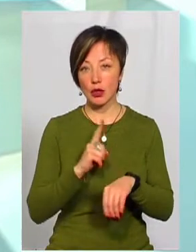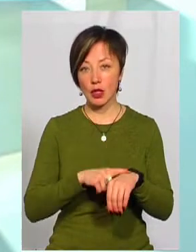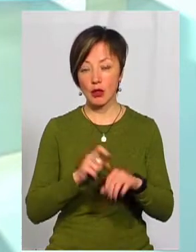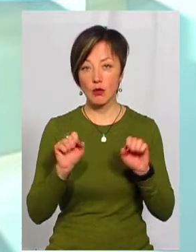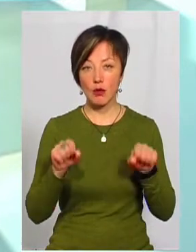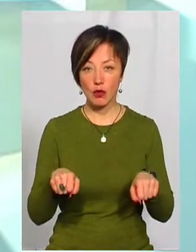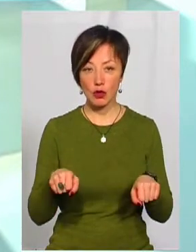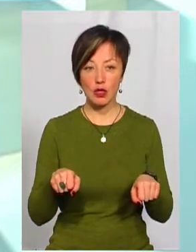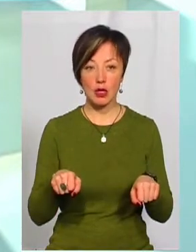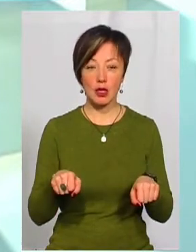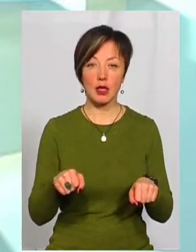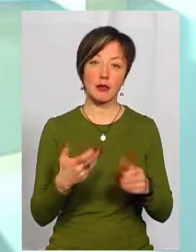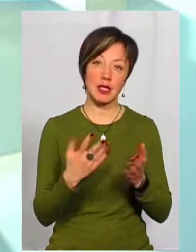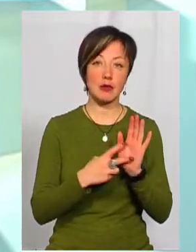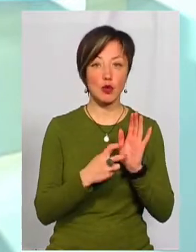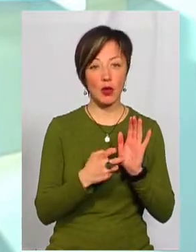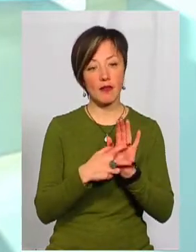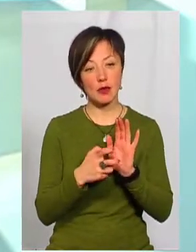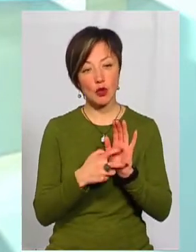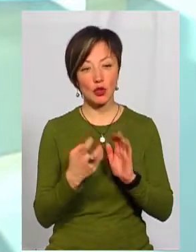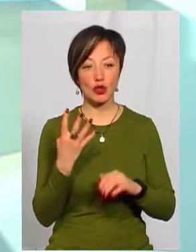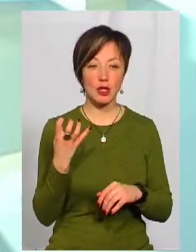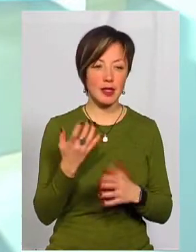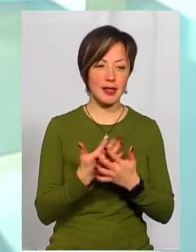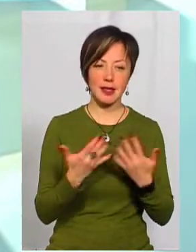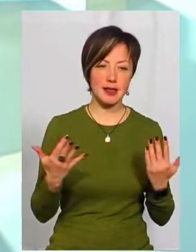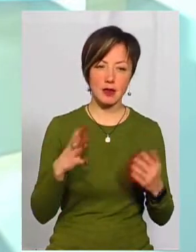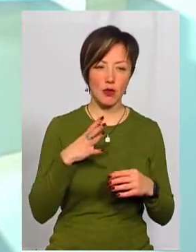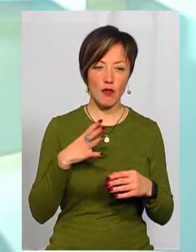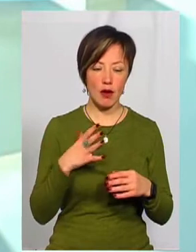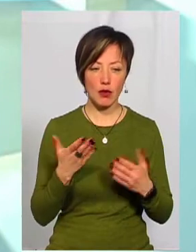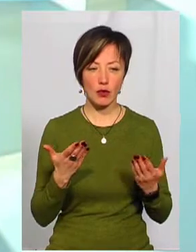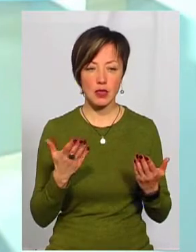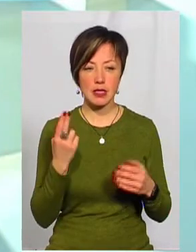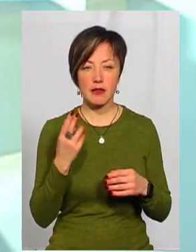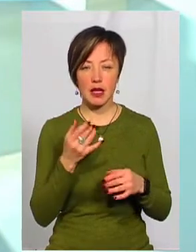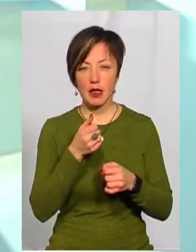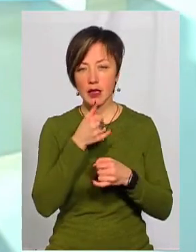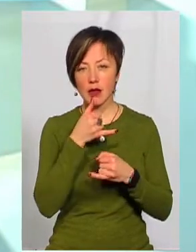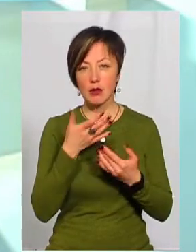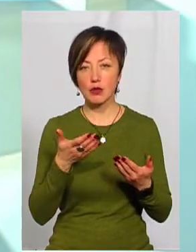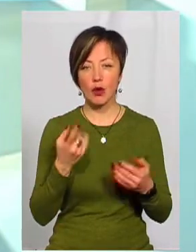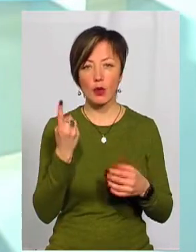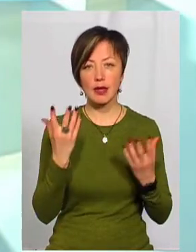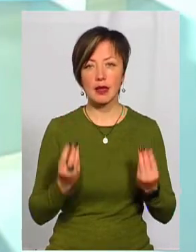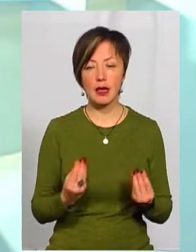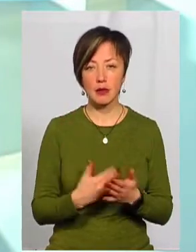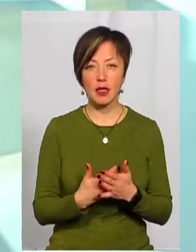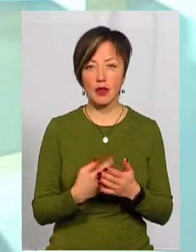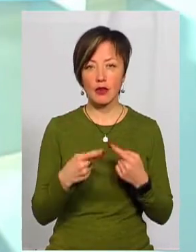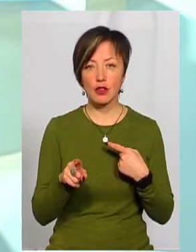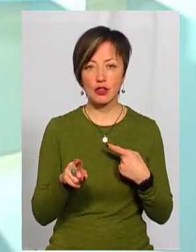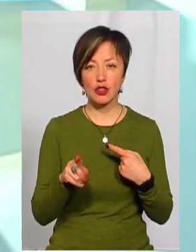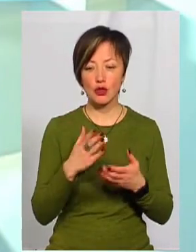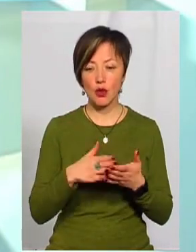він може привезти стільки 700, 800, 400, різні цифри бувають. І не можна не в один день і в